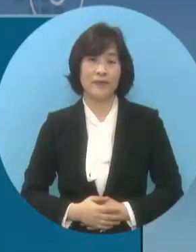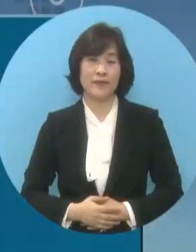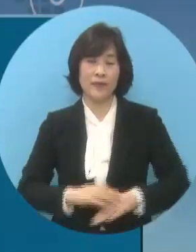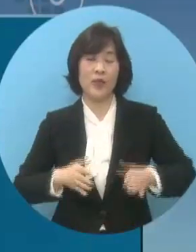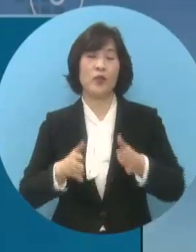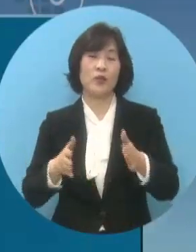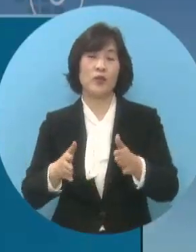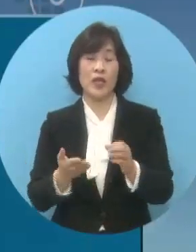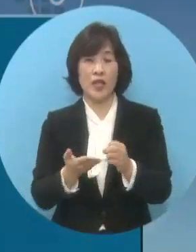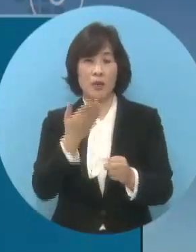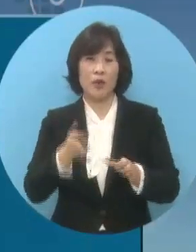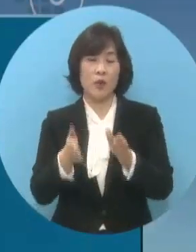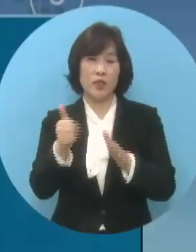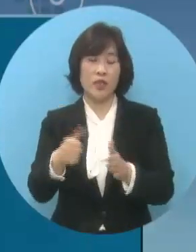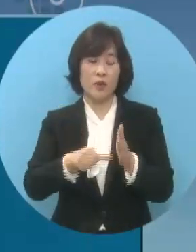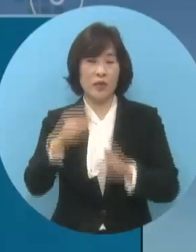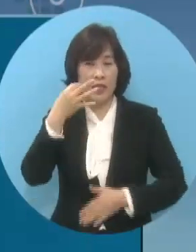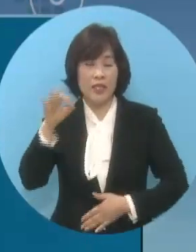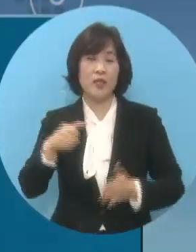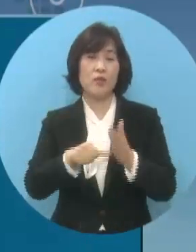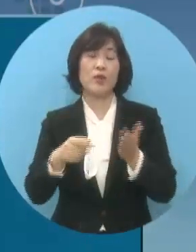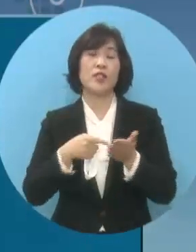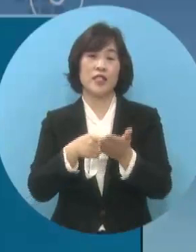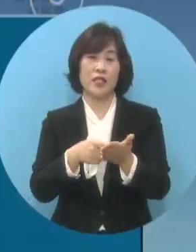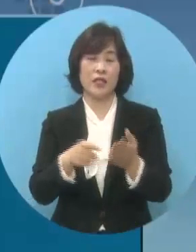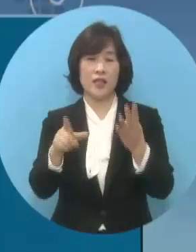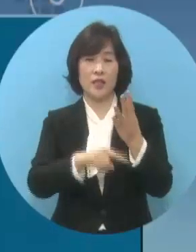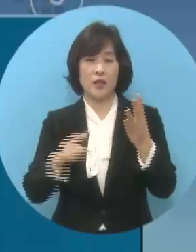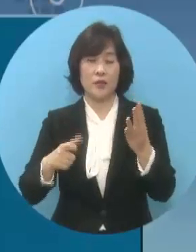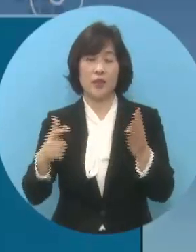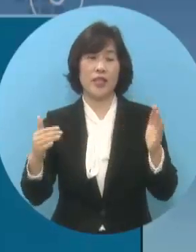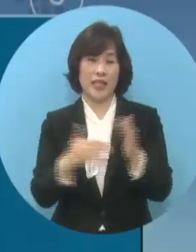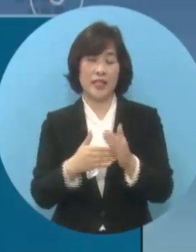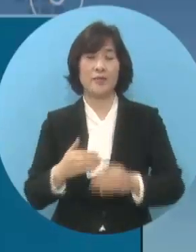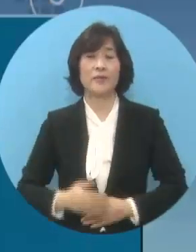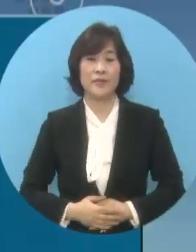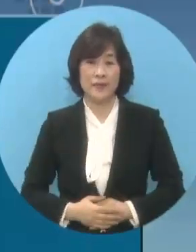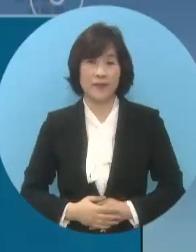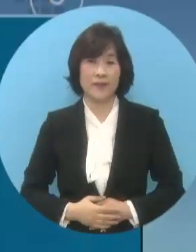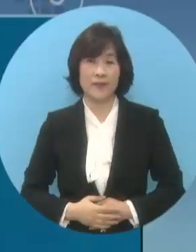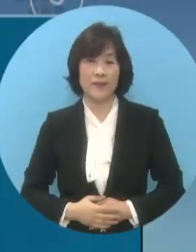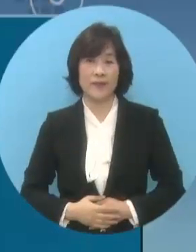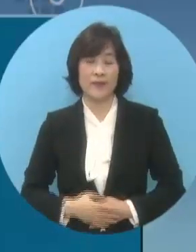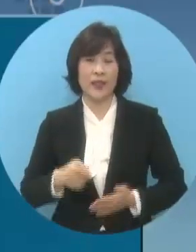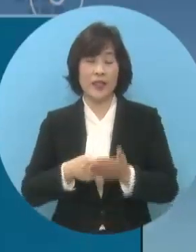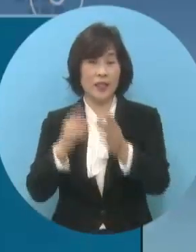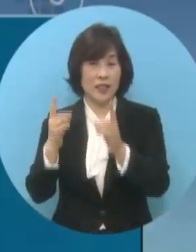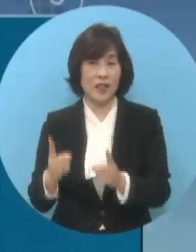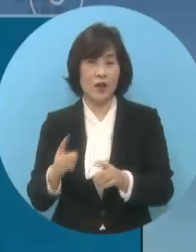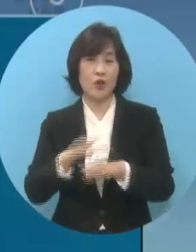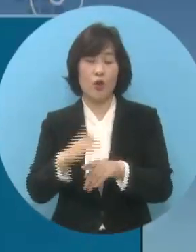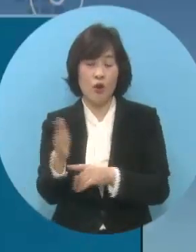전남도는 상반기 도지사 품질인증 제품 신청을 4월 16일까지 받습니다. 신청 대상은